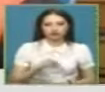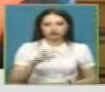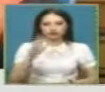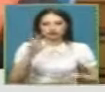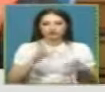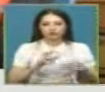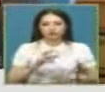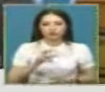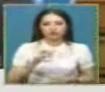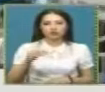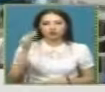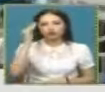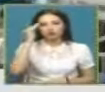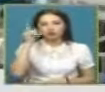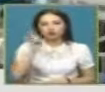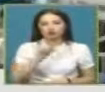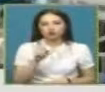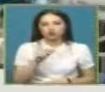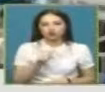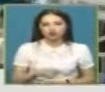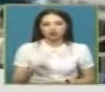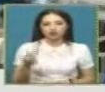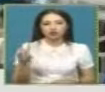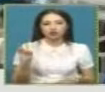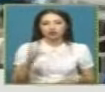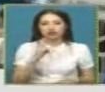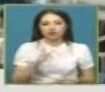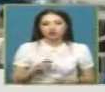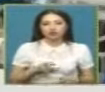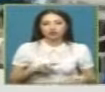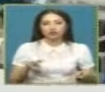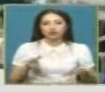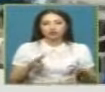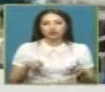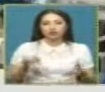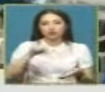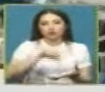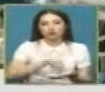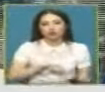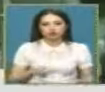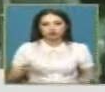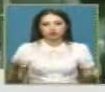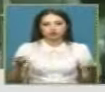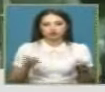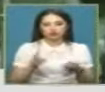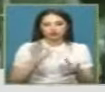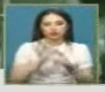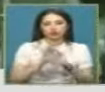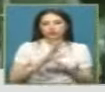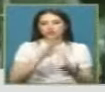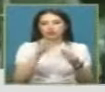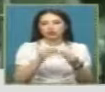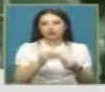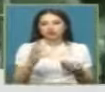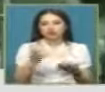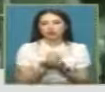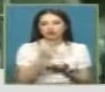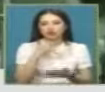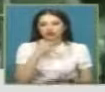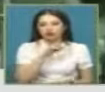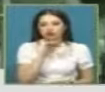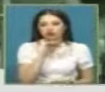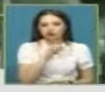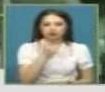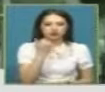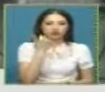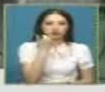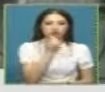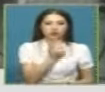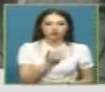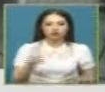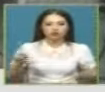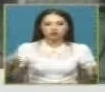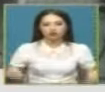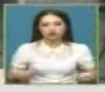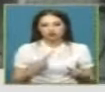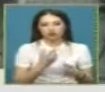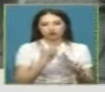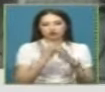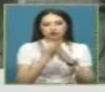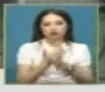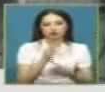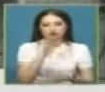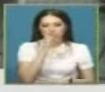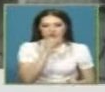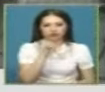пікірінше, Нұрсұлтан Назарбаевтың президент сайлауына қатысуы қол жеткізген жетістіктерімізді бекемдеп, еліміздің әрі қарай өркендеп кемелдене